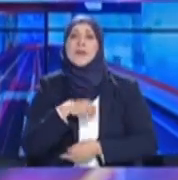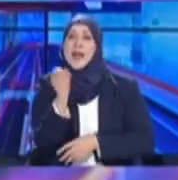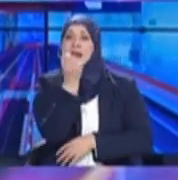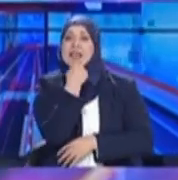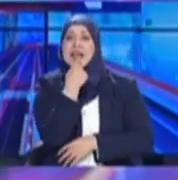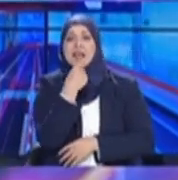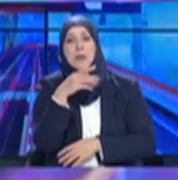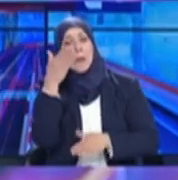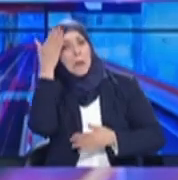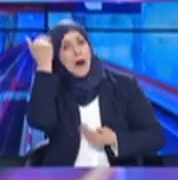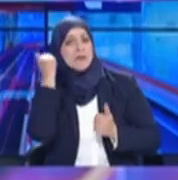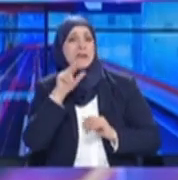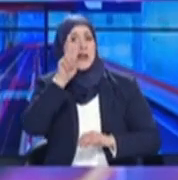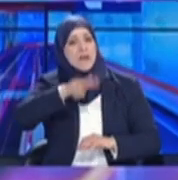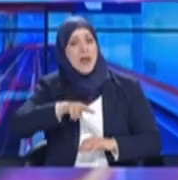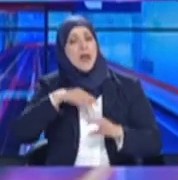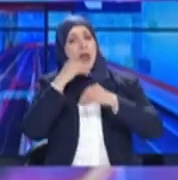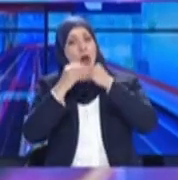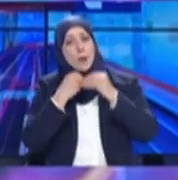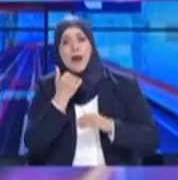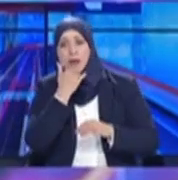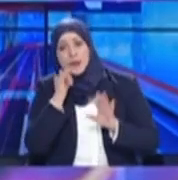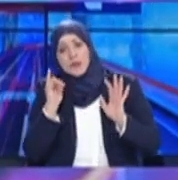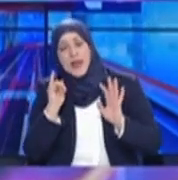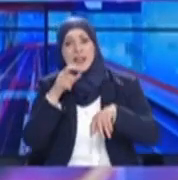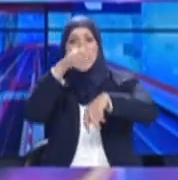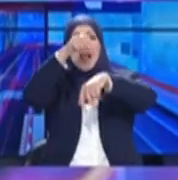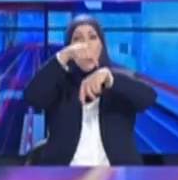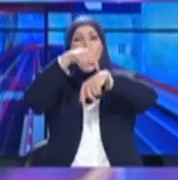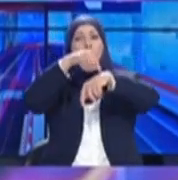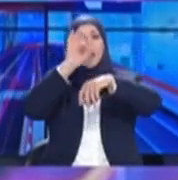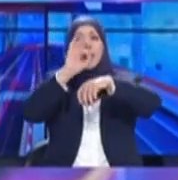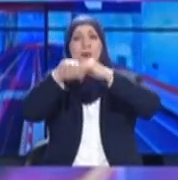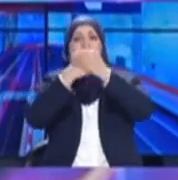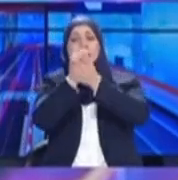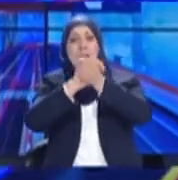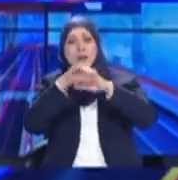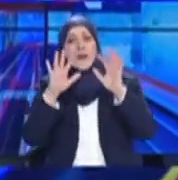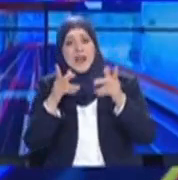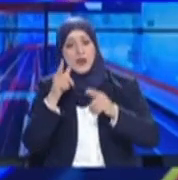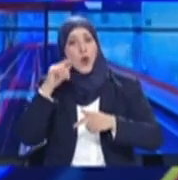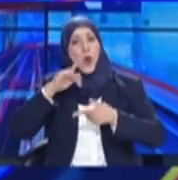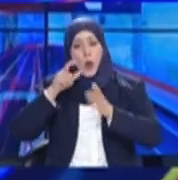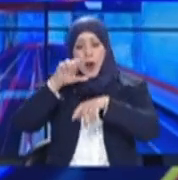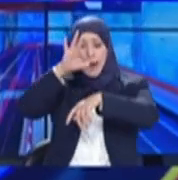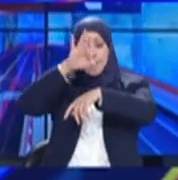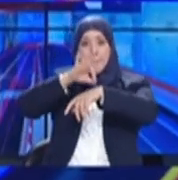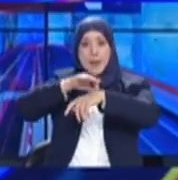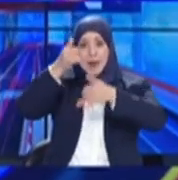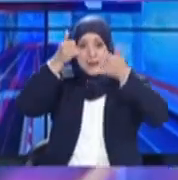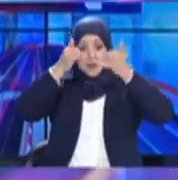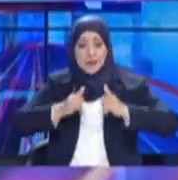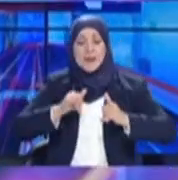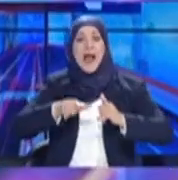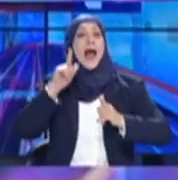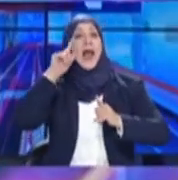ساحه والاليه في علاقه ب دقيقه ثانيا اه بالجيل على كل كل الاطباء كانوا لاول مره على البلاد وان